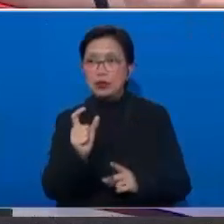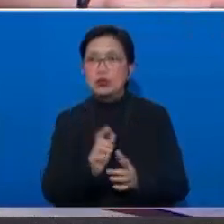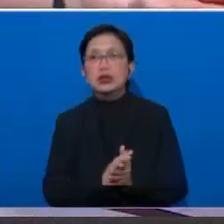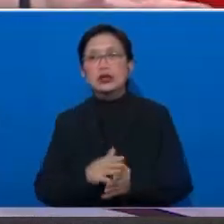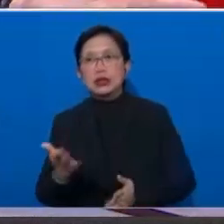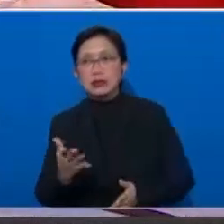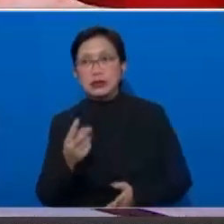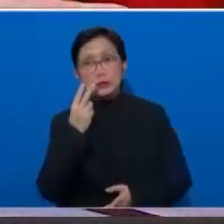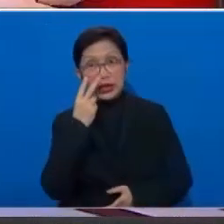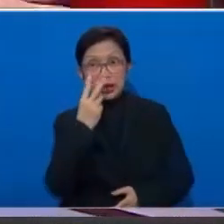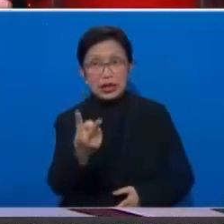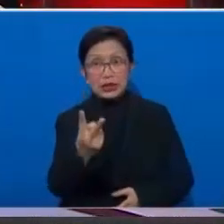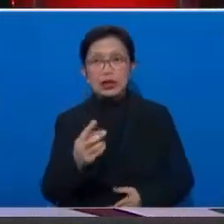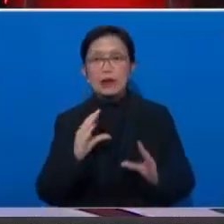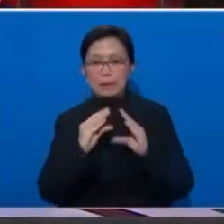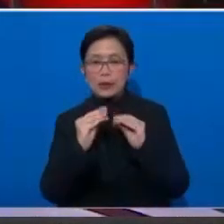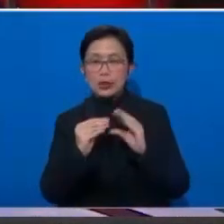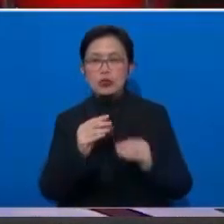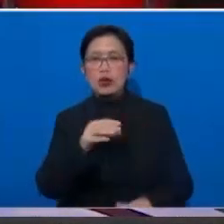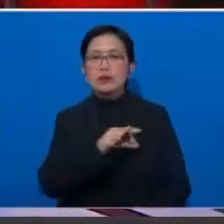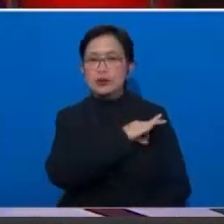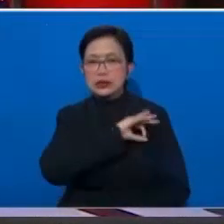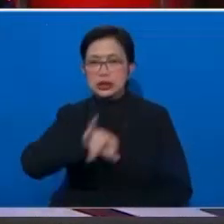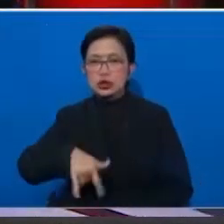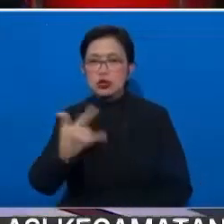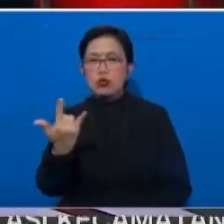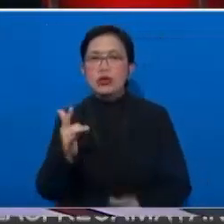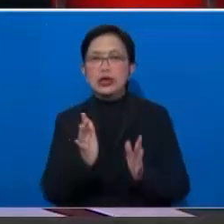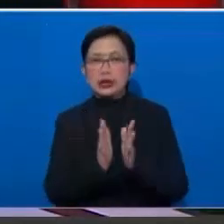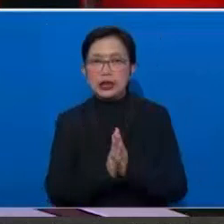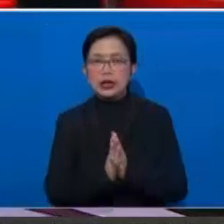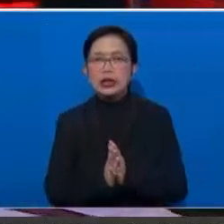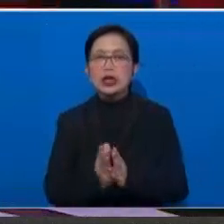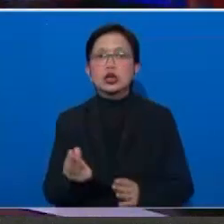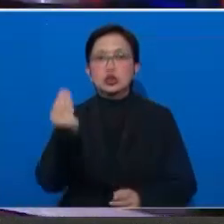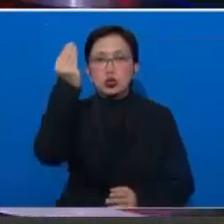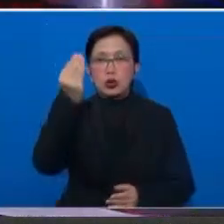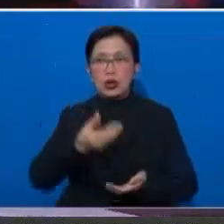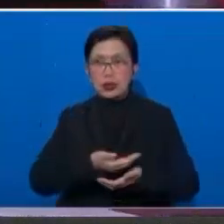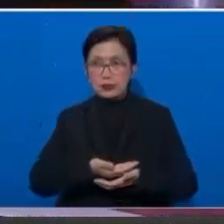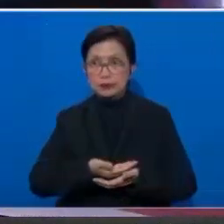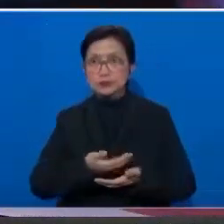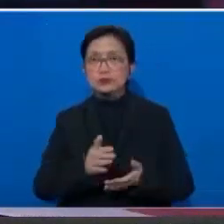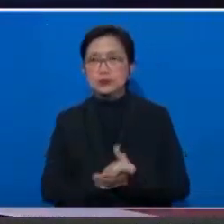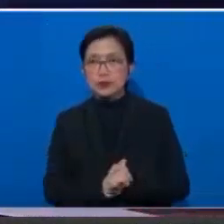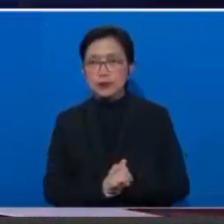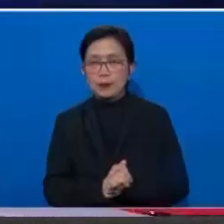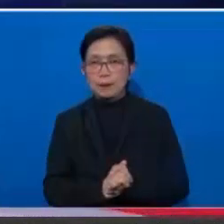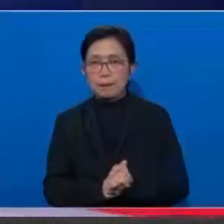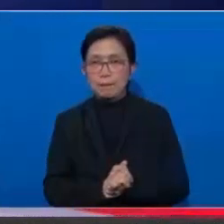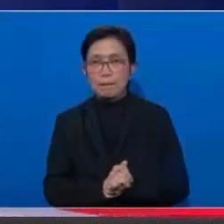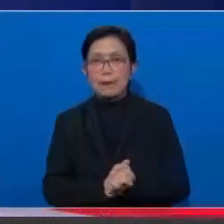dan juga Ketua Umum Partai Nasdem, Surya Paloh, yang merupakan salah satu partai pengusung pasangan calon nomor urut 1, Anies